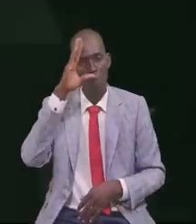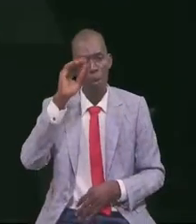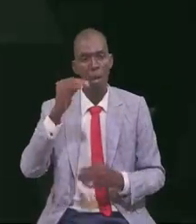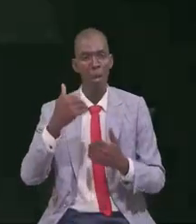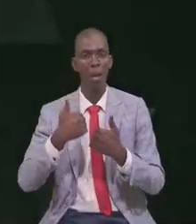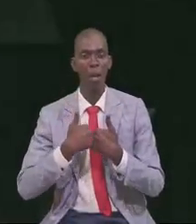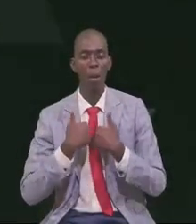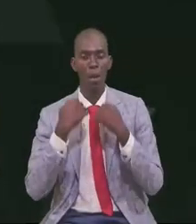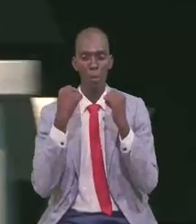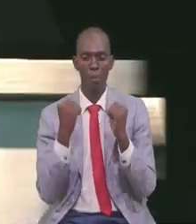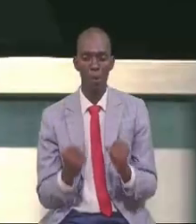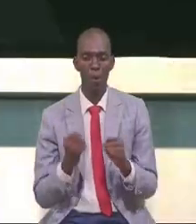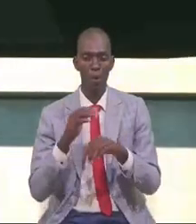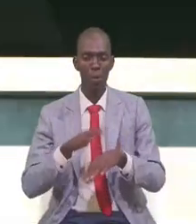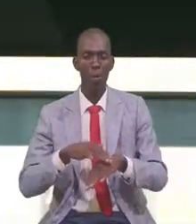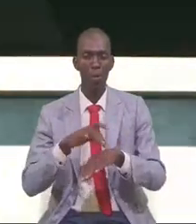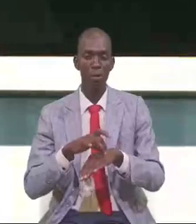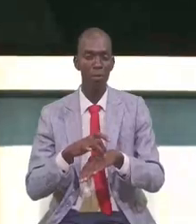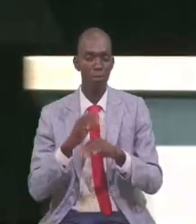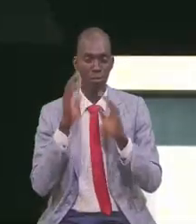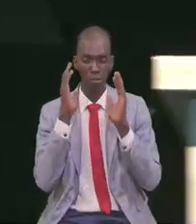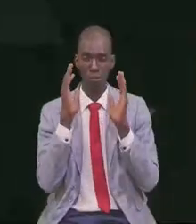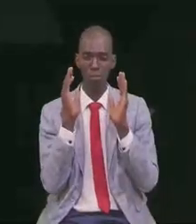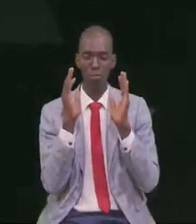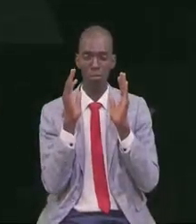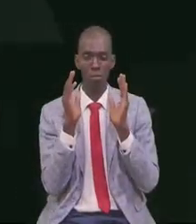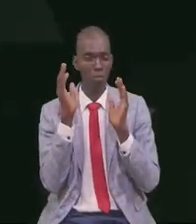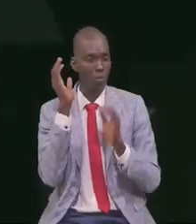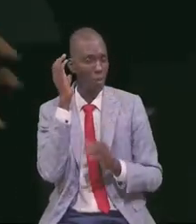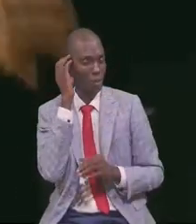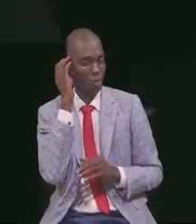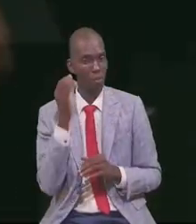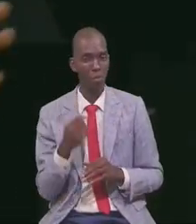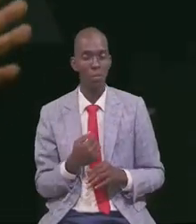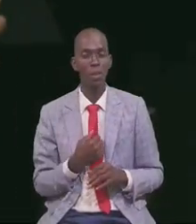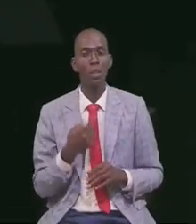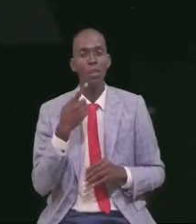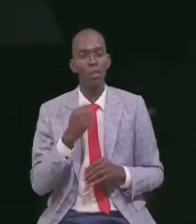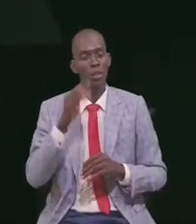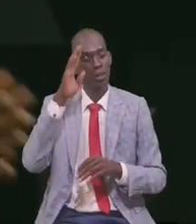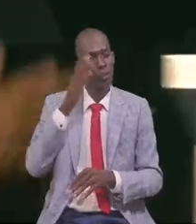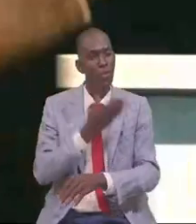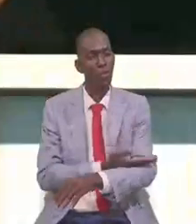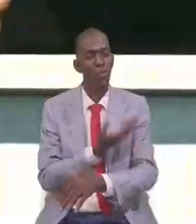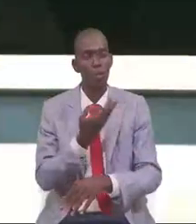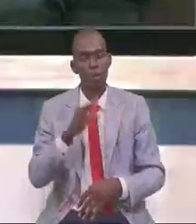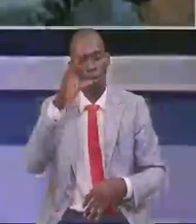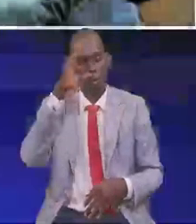pouvoir. Écoutez le langage. Écoutez le langage. Le Fils de l'homme